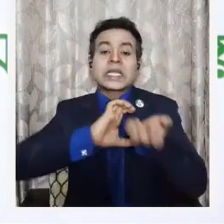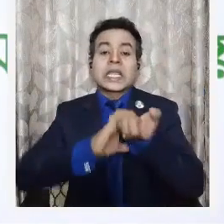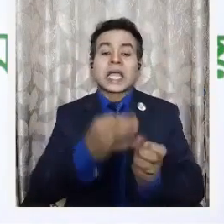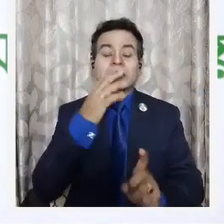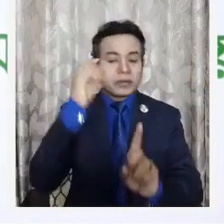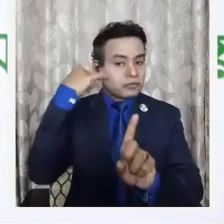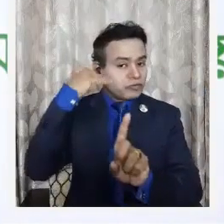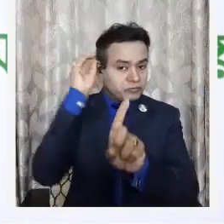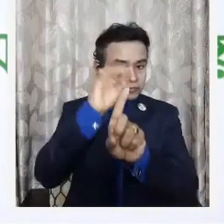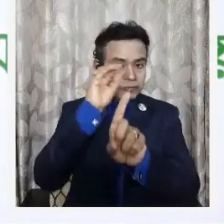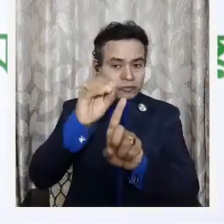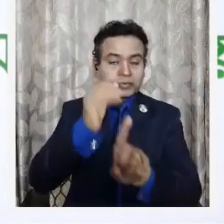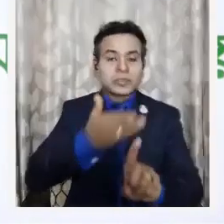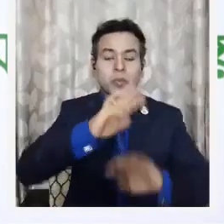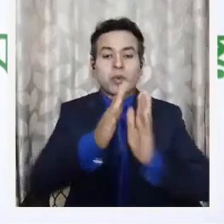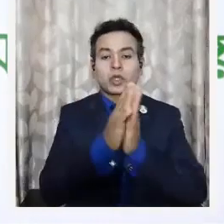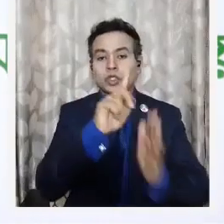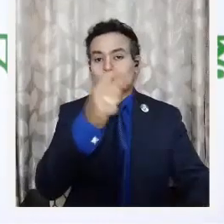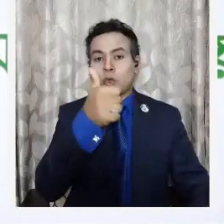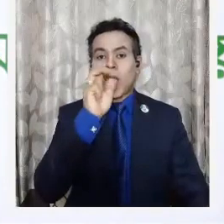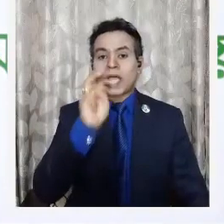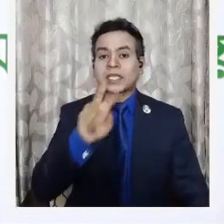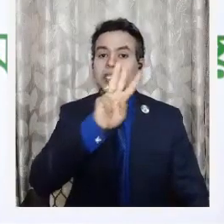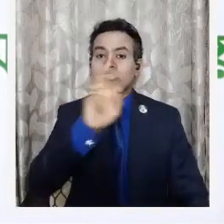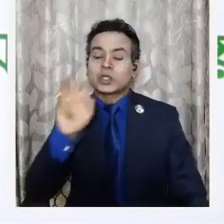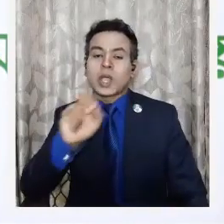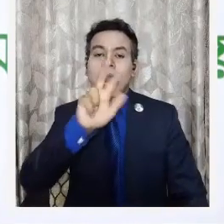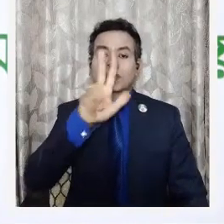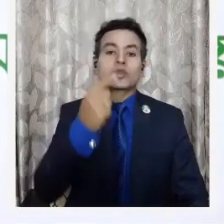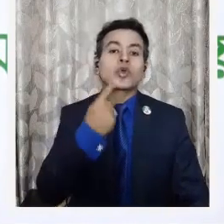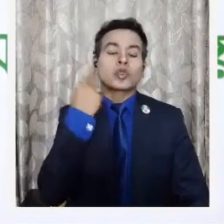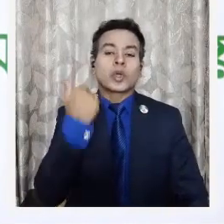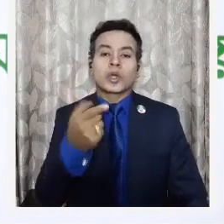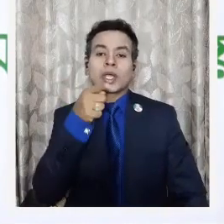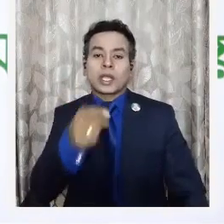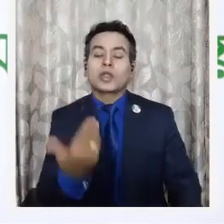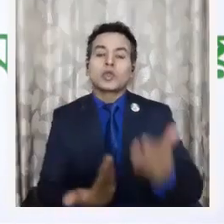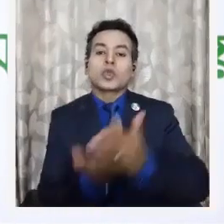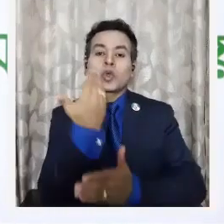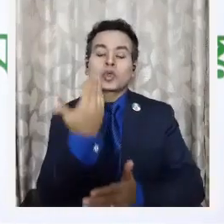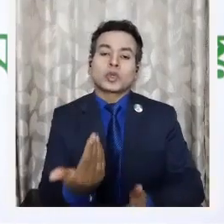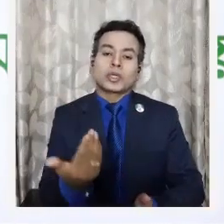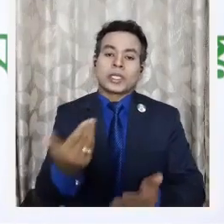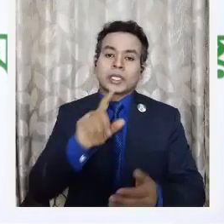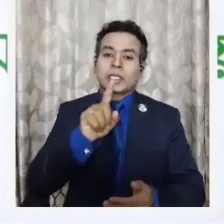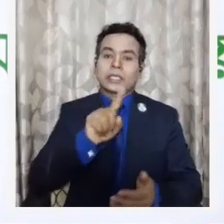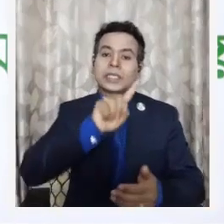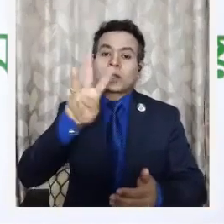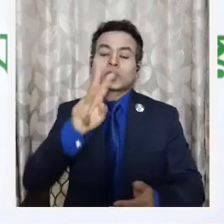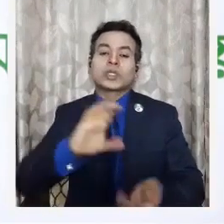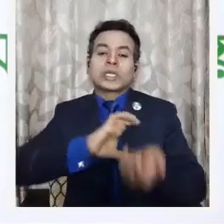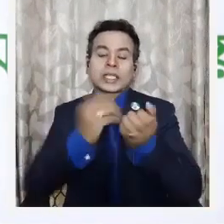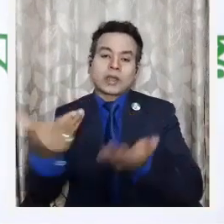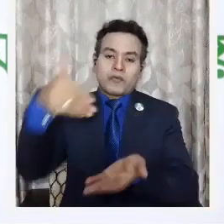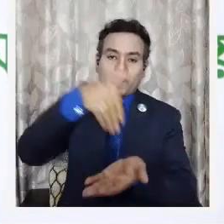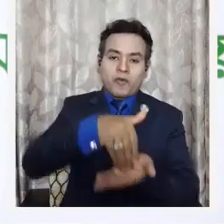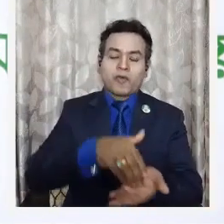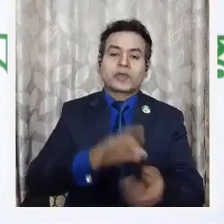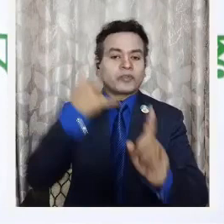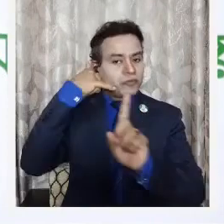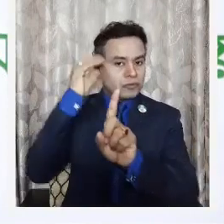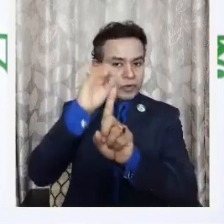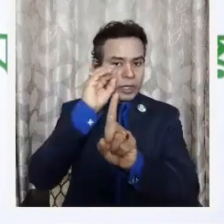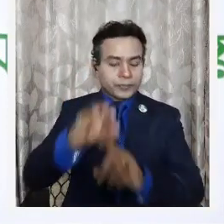1,04,63,782টি। অনলাইন প্ল্যাটফর্ম মুক্তপাকে হটলাইন সেবা দেওয়ার জন্য প্রশিক্ষণপ্রাপ্ত চিকিৎসক 16,308 জন। গত 24 ঘন্টায় নতুন